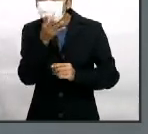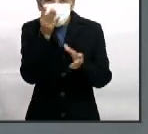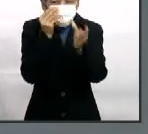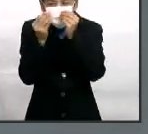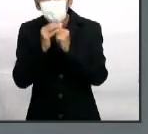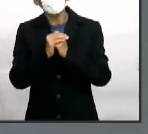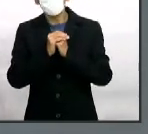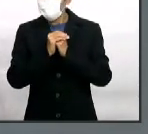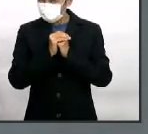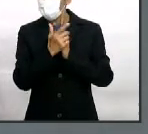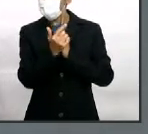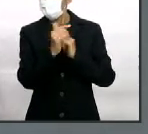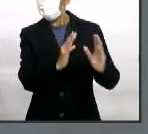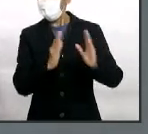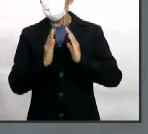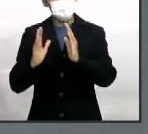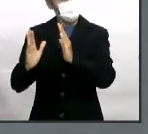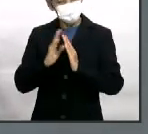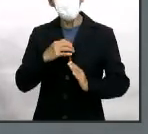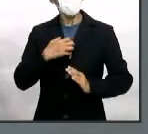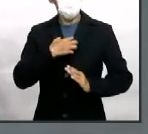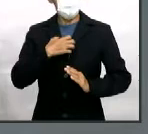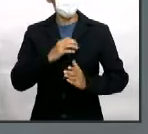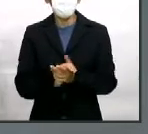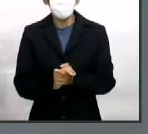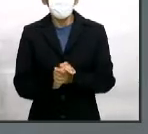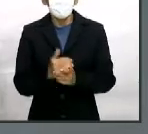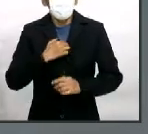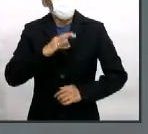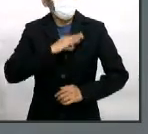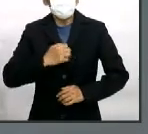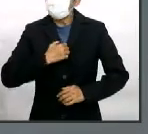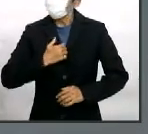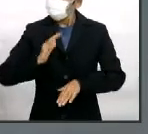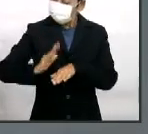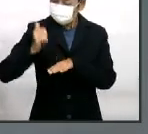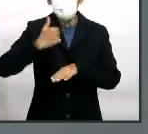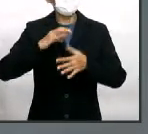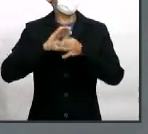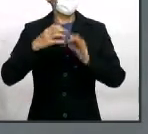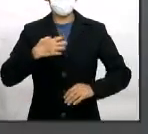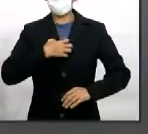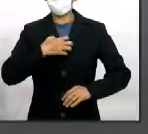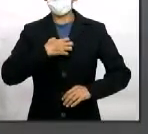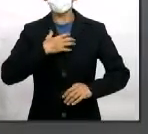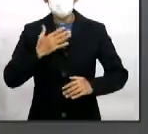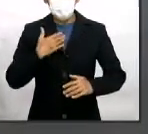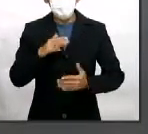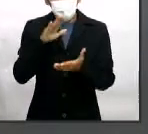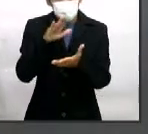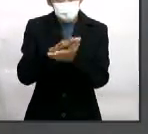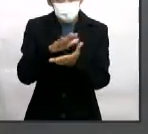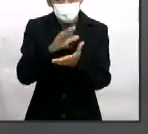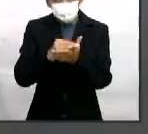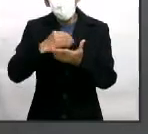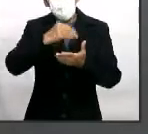ยเราเห็นละก็เหมือนเป็นไอดอลเราแหละทุกคนเข้าไปเราก็รู้สึกว่าอยากประสบความสำเร็จในด้านกีฬาถูกไหมครับแต่ว่าเราเข้าไปอยู่โรงเรียนเนี่ยเ